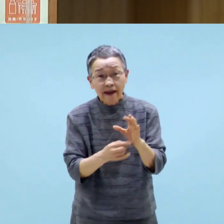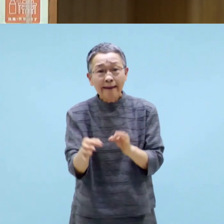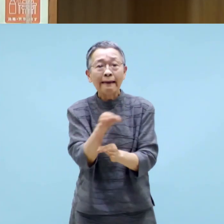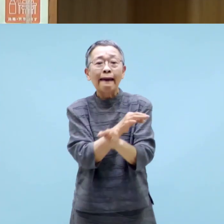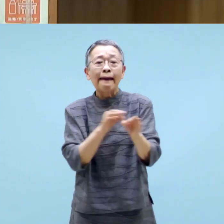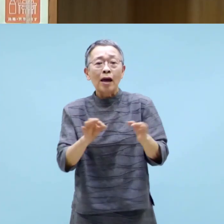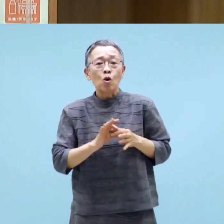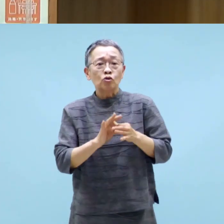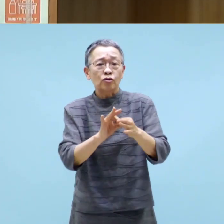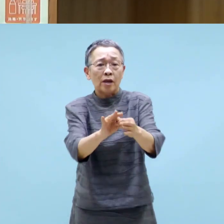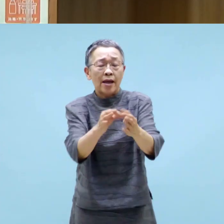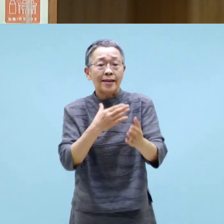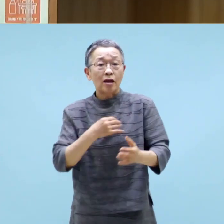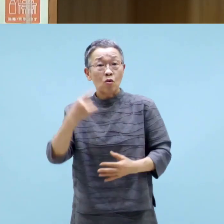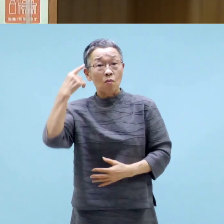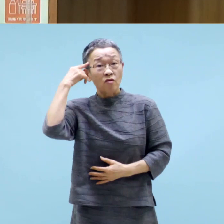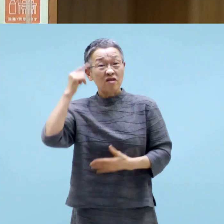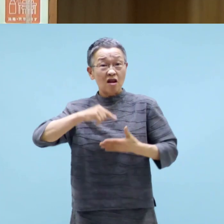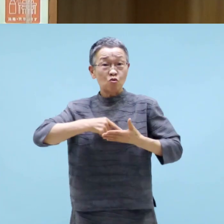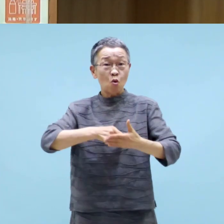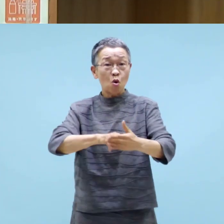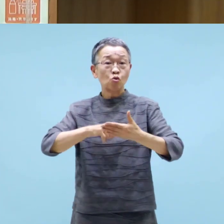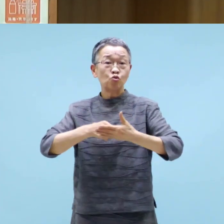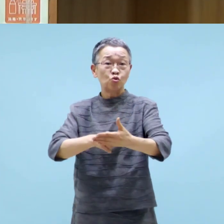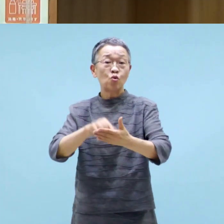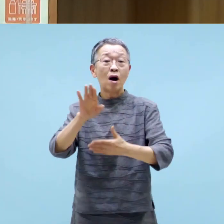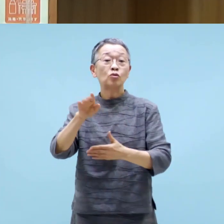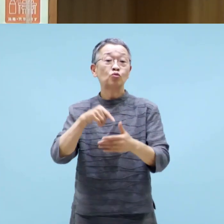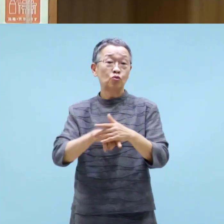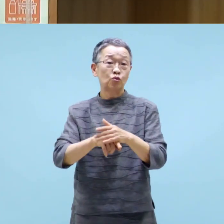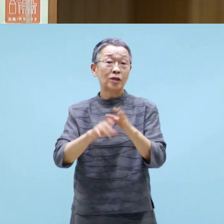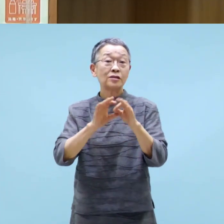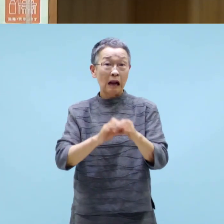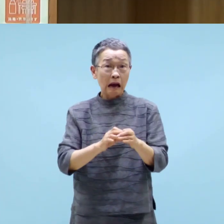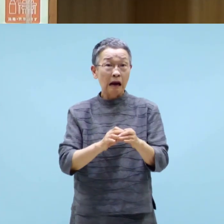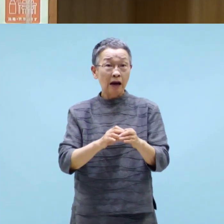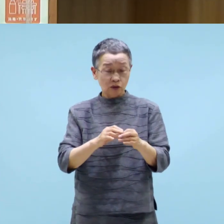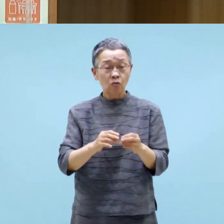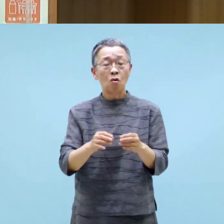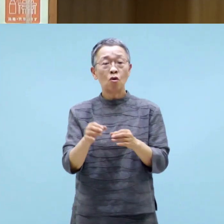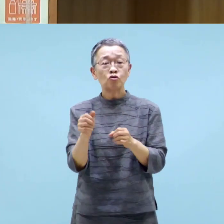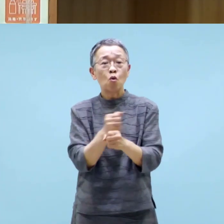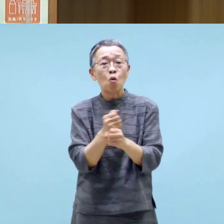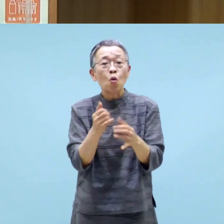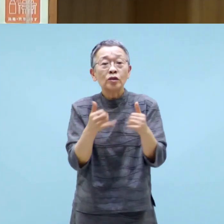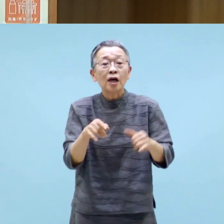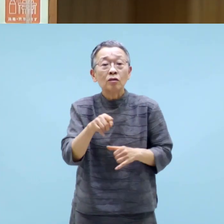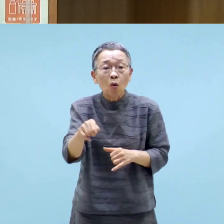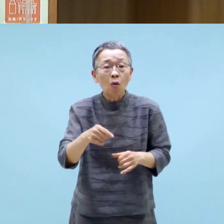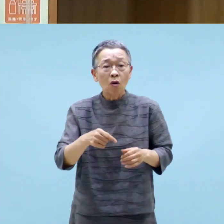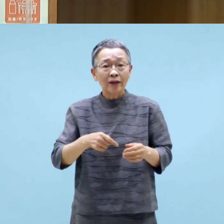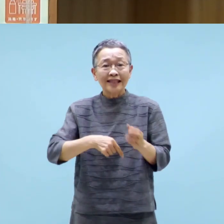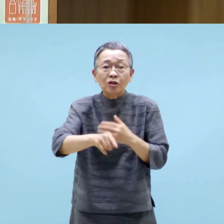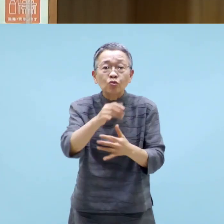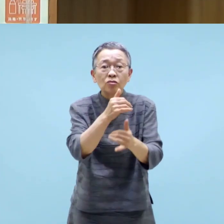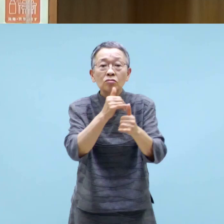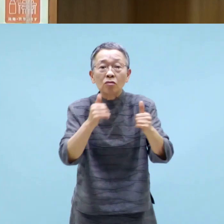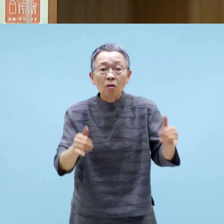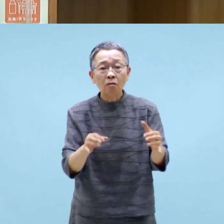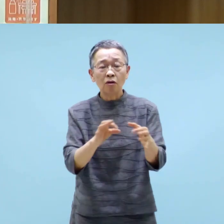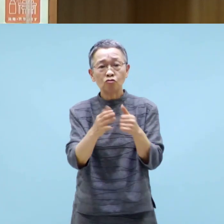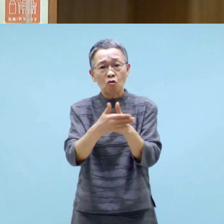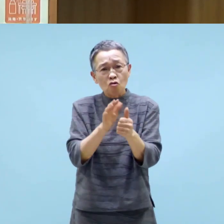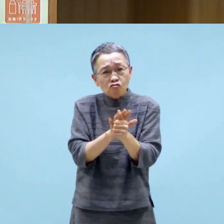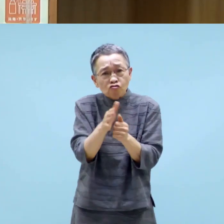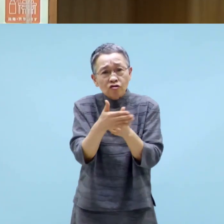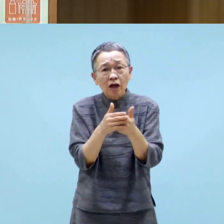。ですから利用者と事業者で協力しながらその新しい旅のスタイルを一緒に作って何とか感染が